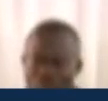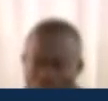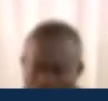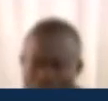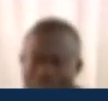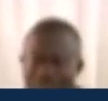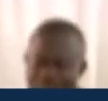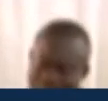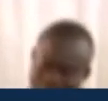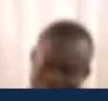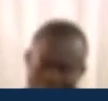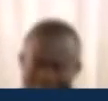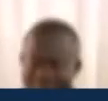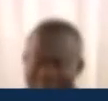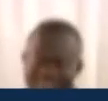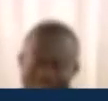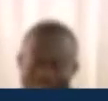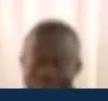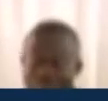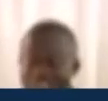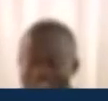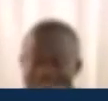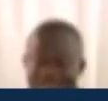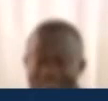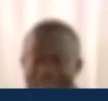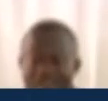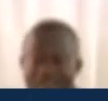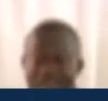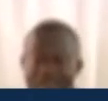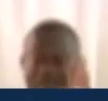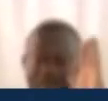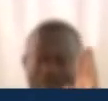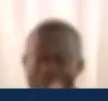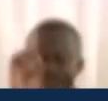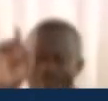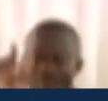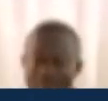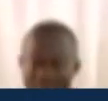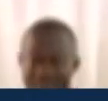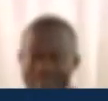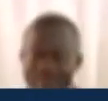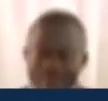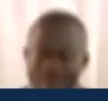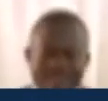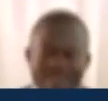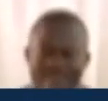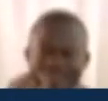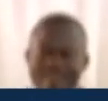no kubungabunga ibidukikije no guteza imbere